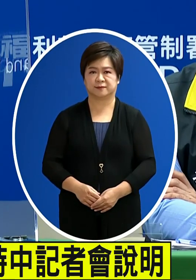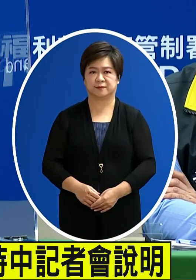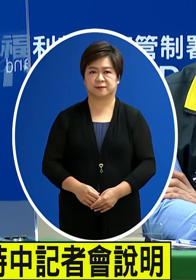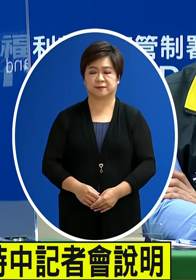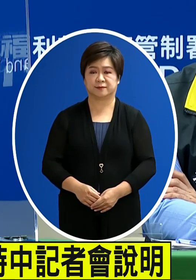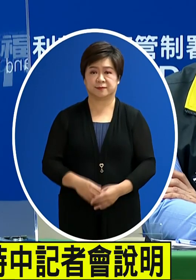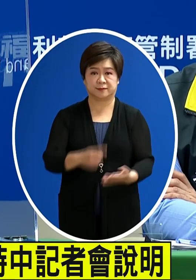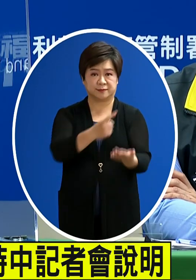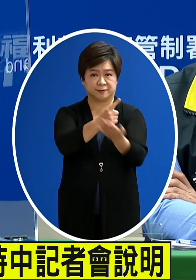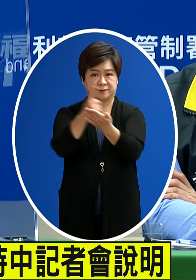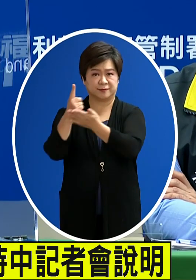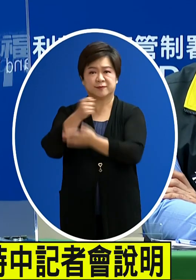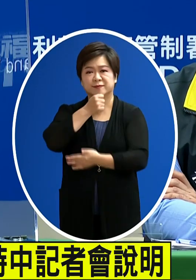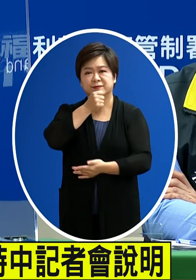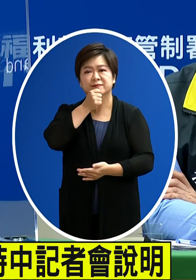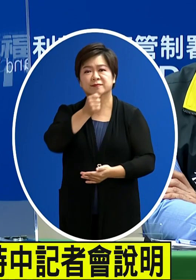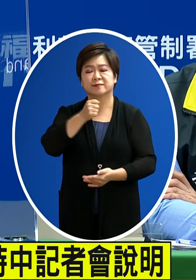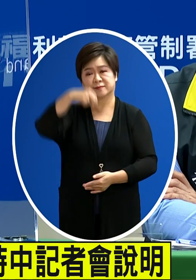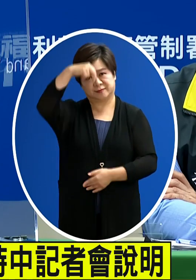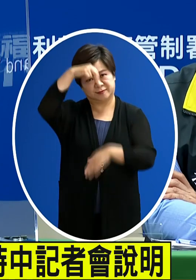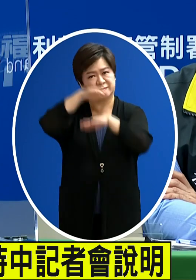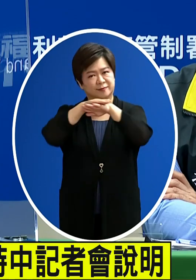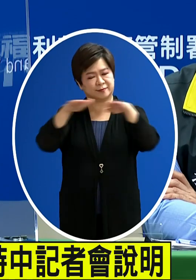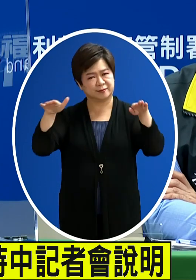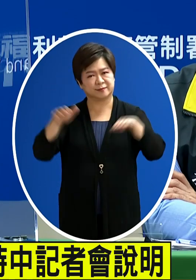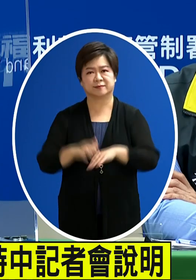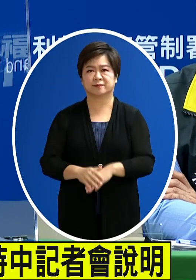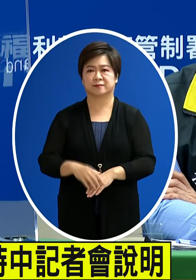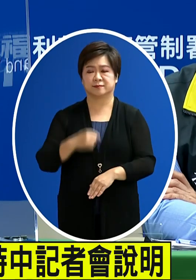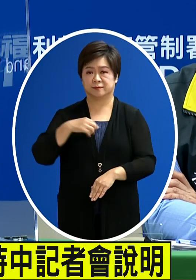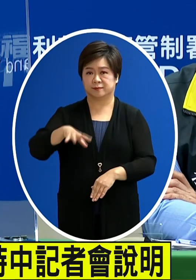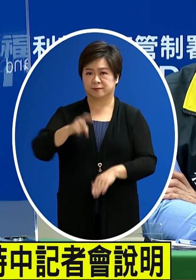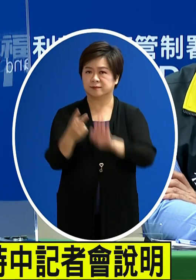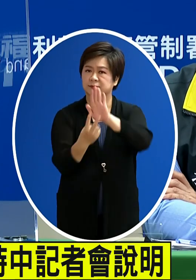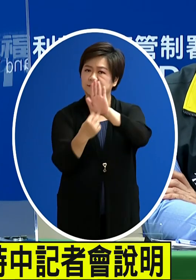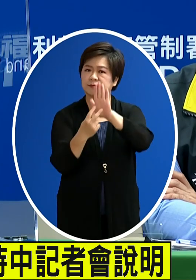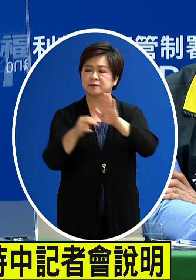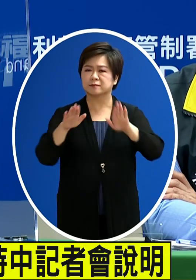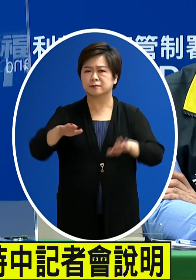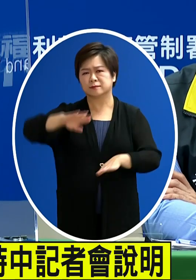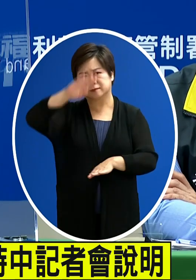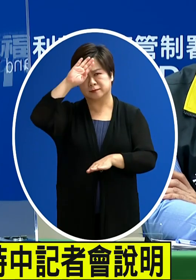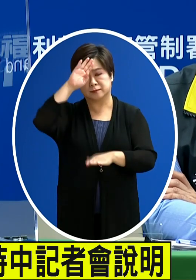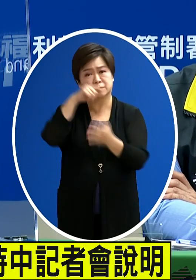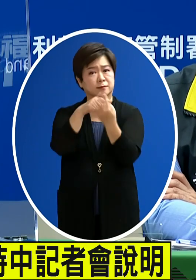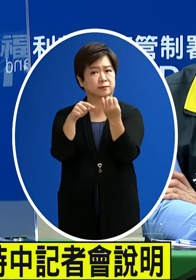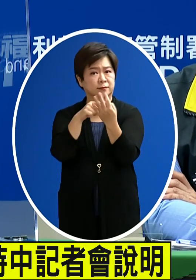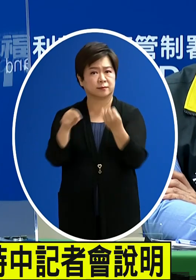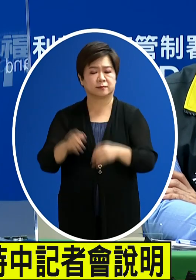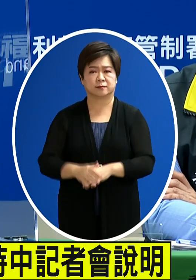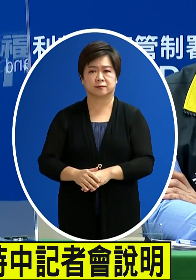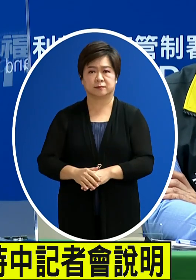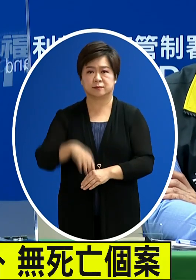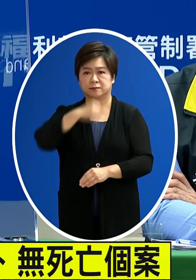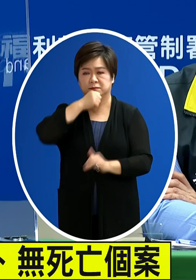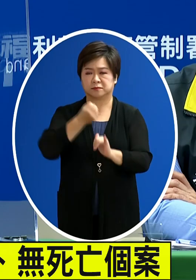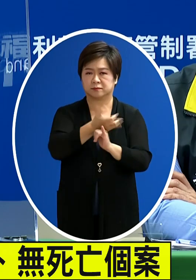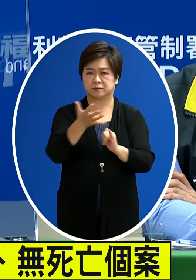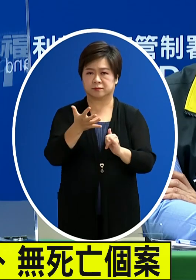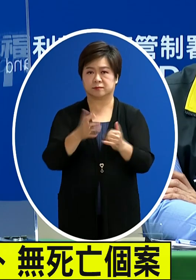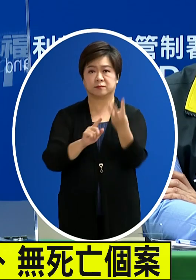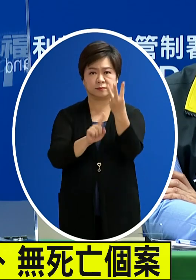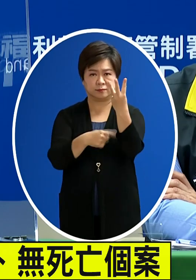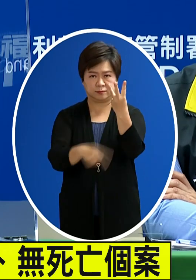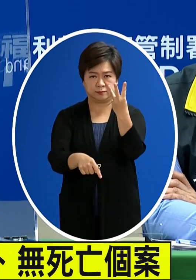各位记者女士先生大家好，大家午安。好，还是跟大家先报告一下今天确定的病例。那本土的病例有三